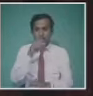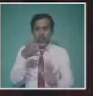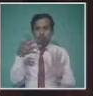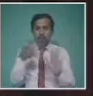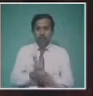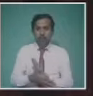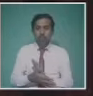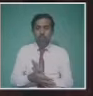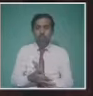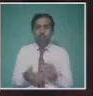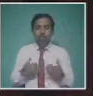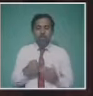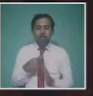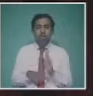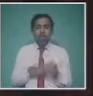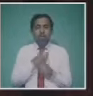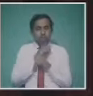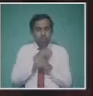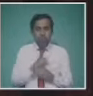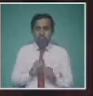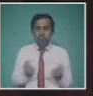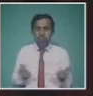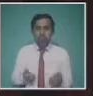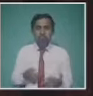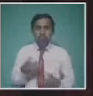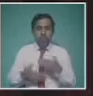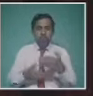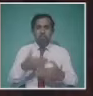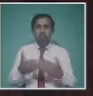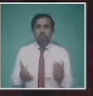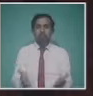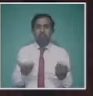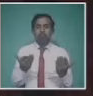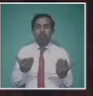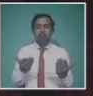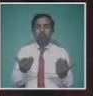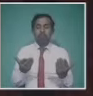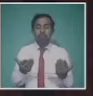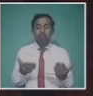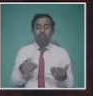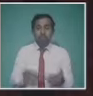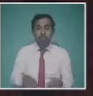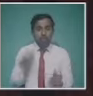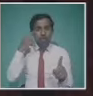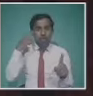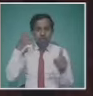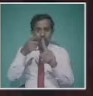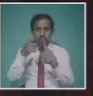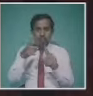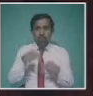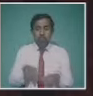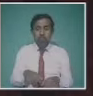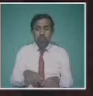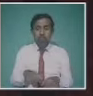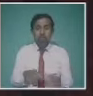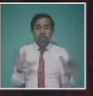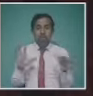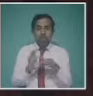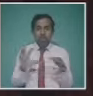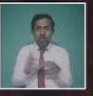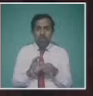පැත්තකින් බැලුවම අපේ රටේ විනයක් වින්තරව මේ ගමන් කිරීමේ ප්‍රතිපලය ඒක නිසා මේ සම්බන්ධවත් ඒ වගේම මේකට හා සම්බන්ධ